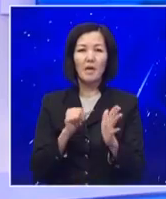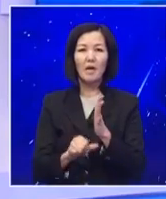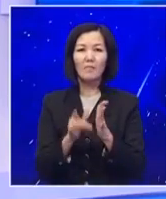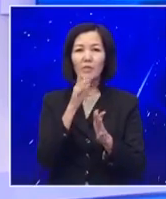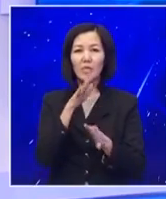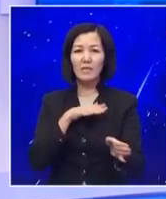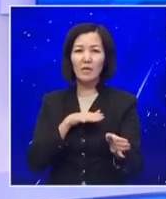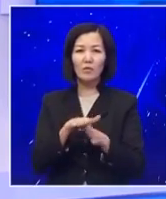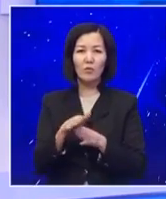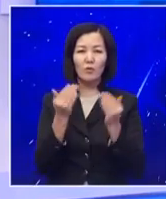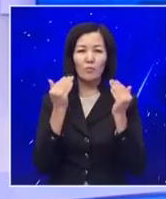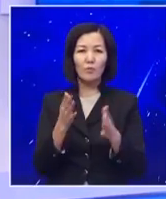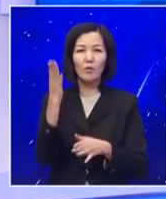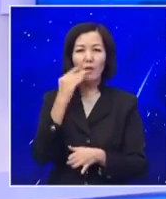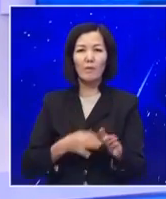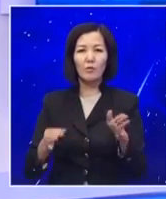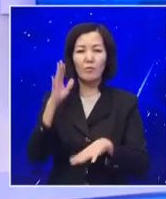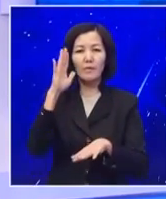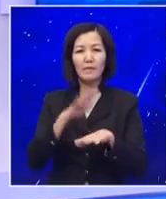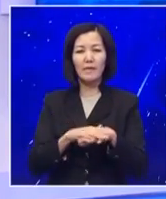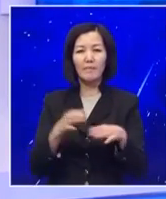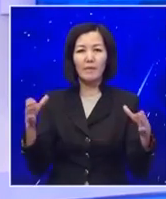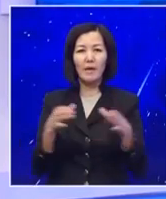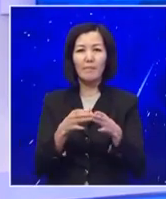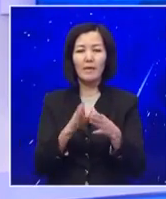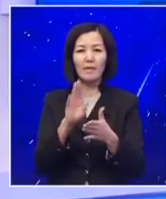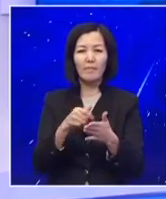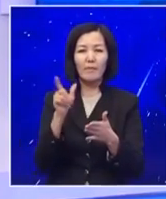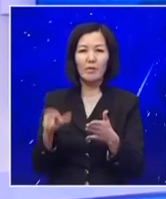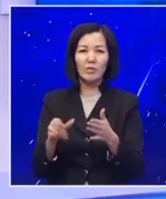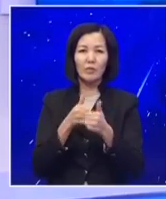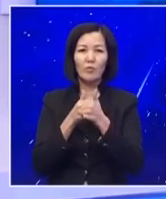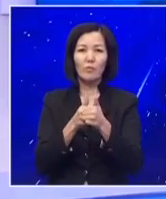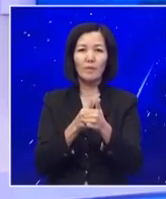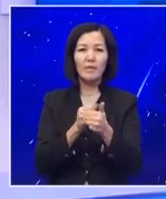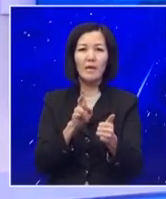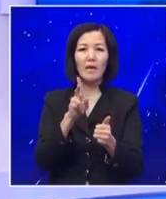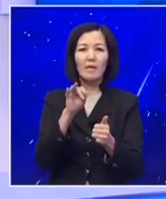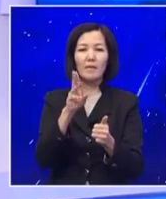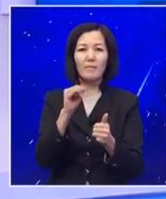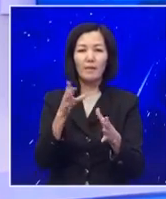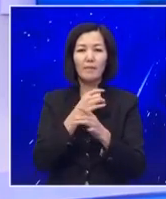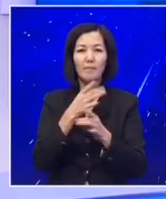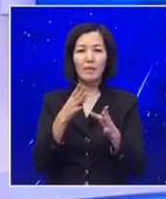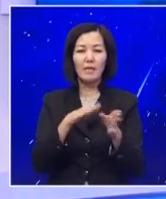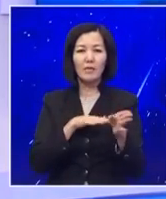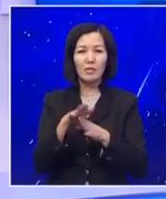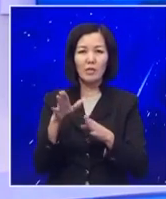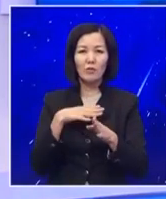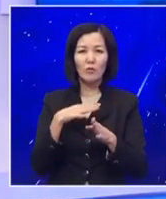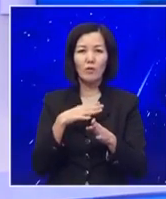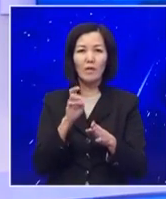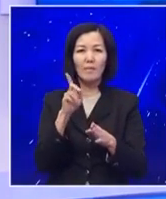Асқаралы 60-қа абыроймен жетті. Бүгін Алматы облысы әкімі аппараты басшысының орынбасары Жұмағұл Әлімбеков мерейлі жасқа толды.